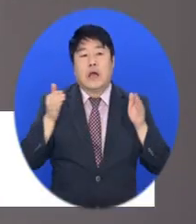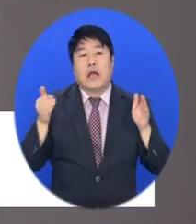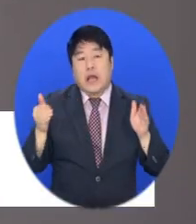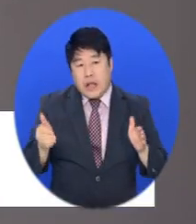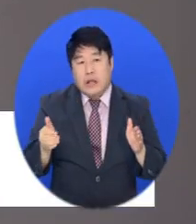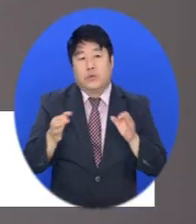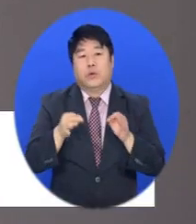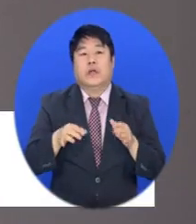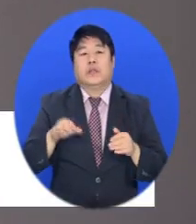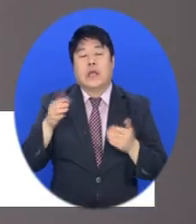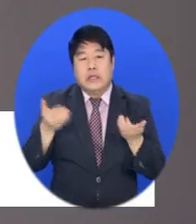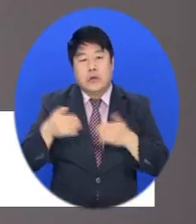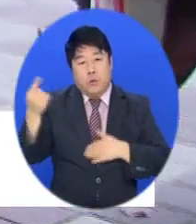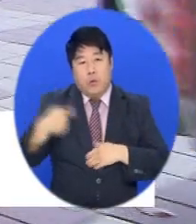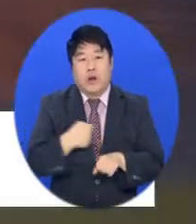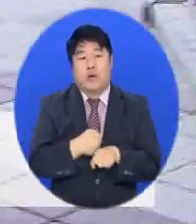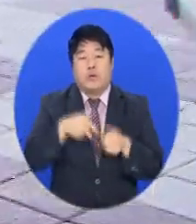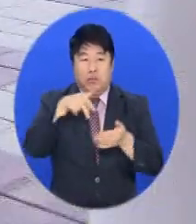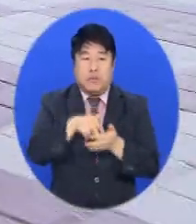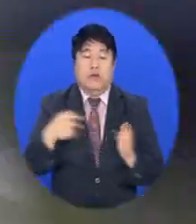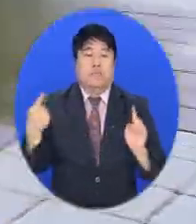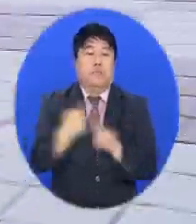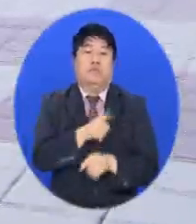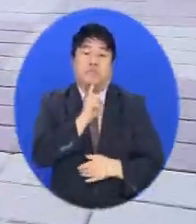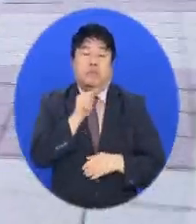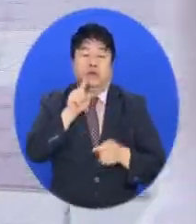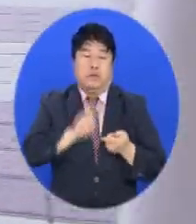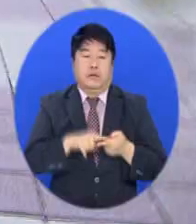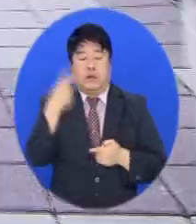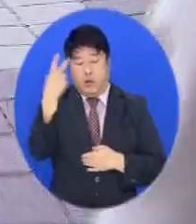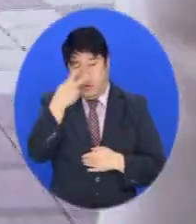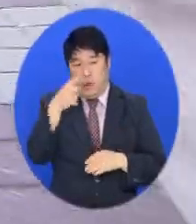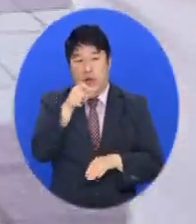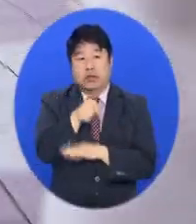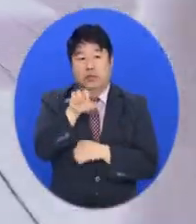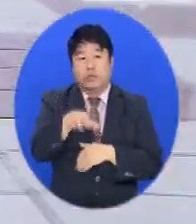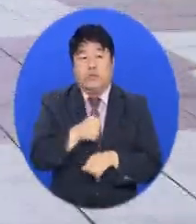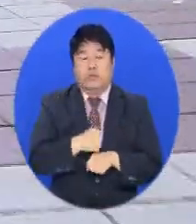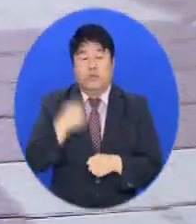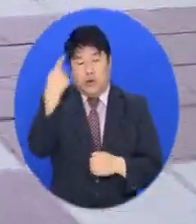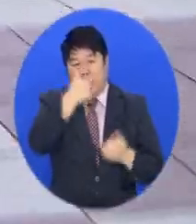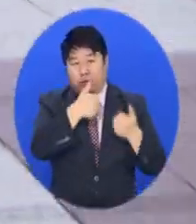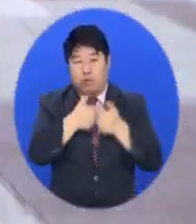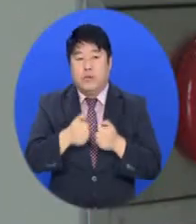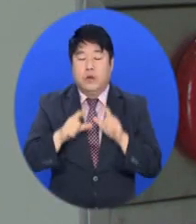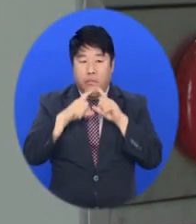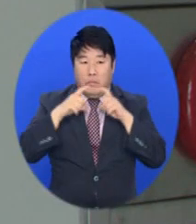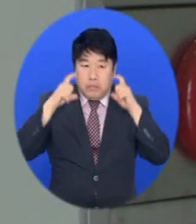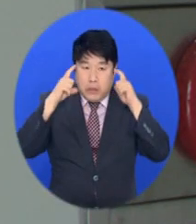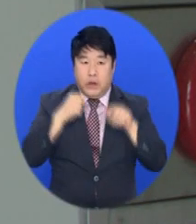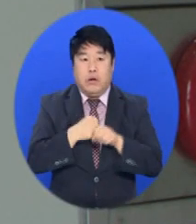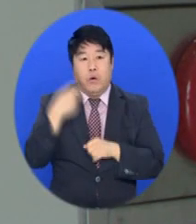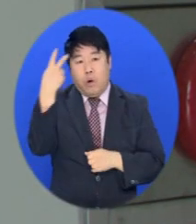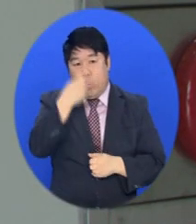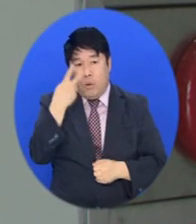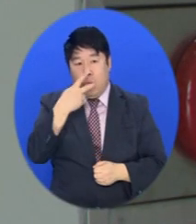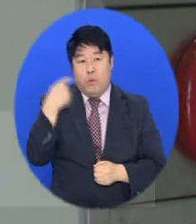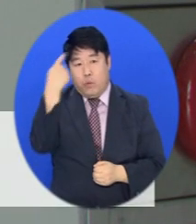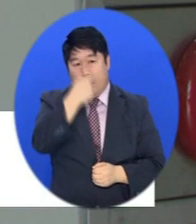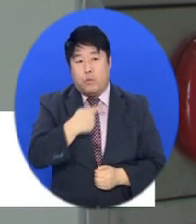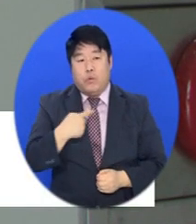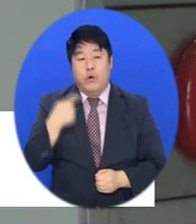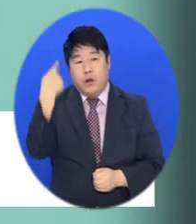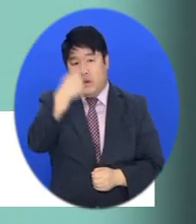하라고 입장을 바꿨다고 합니다. 이에 대해 관리사무소 측은 면접 시 마스크를 착용해 얼굴을 확인하지